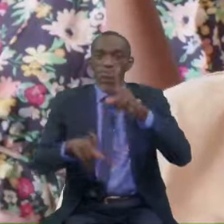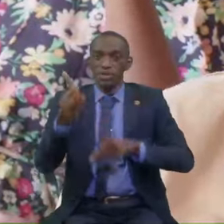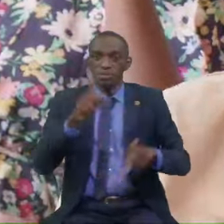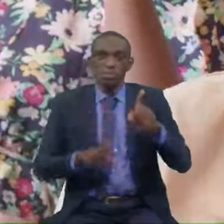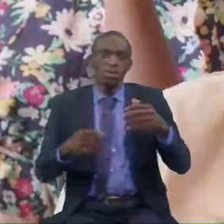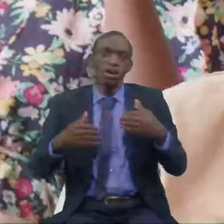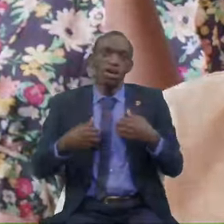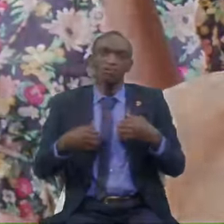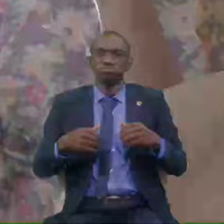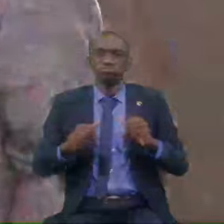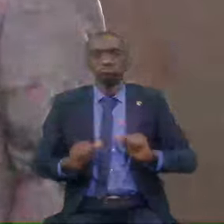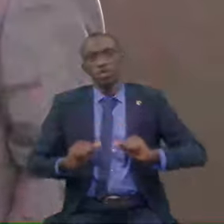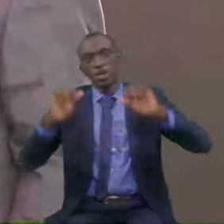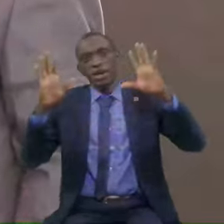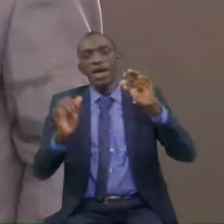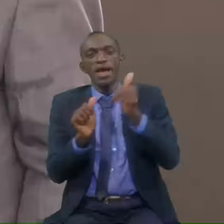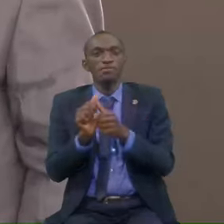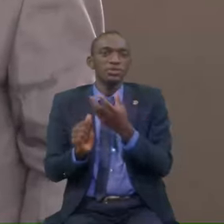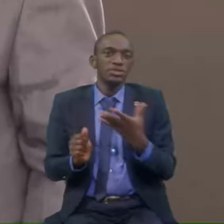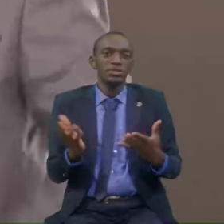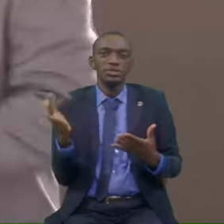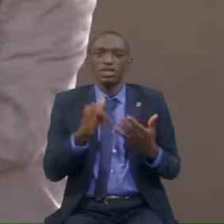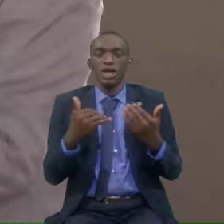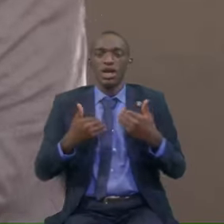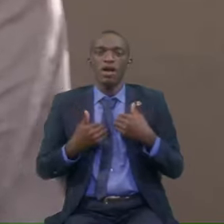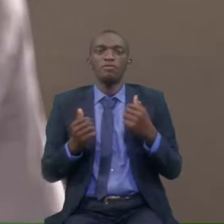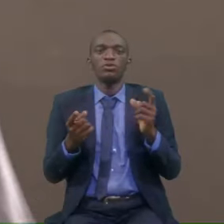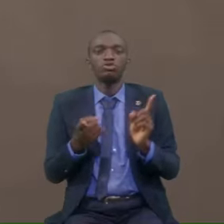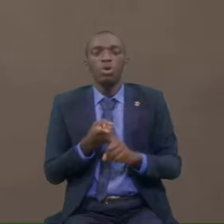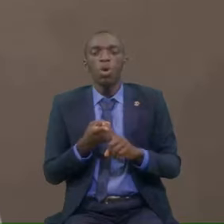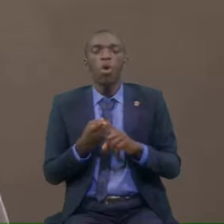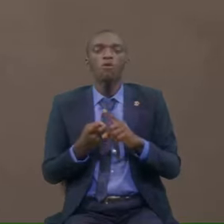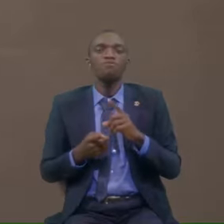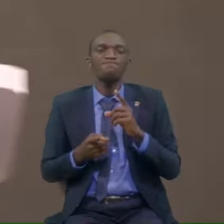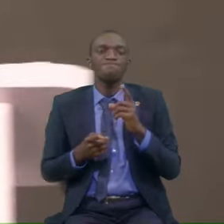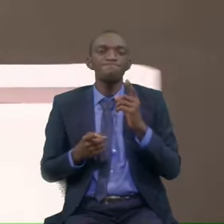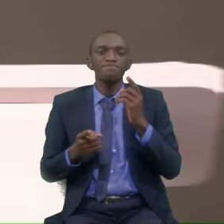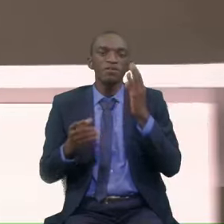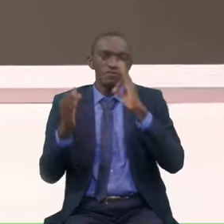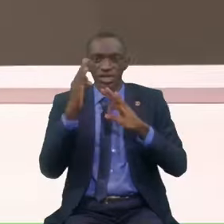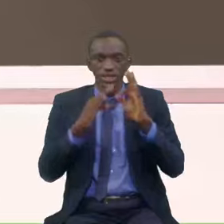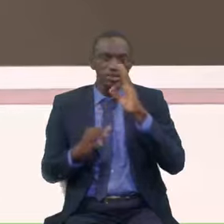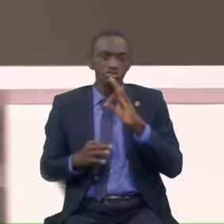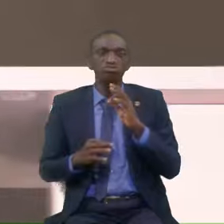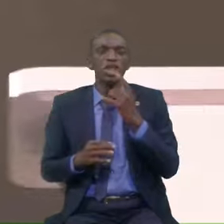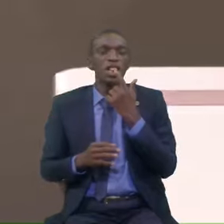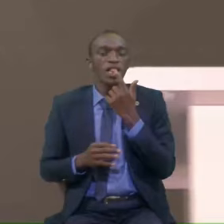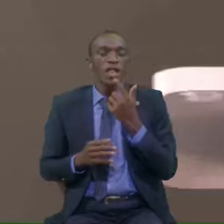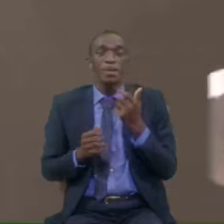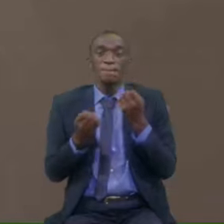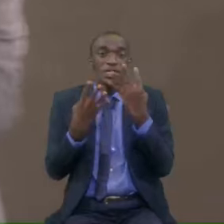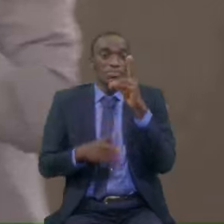Plusieurs ont cédé tout ce qu'ils ont sur des langues de flatterie.